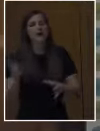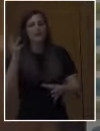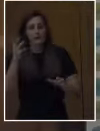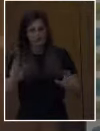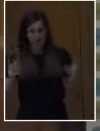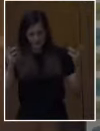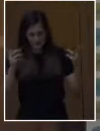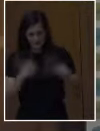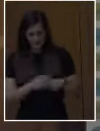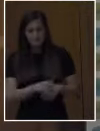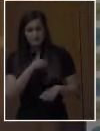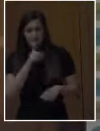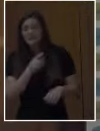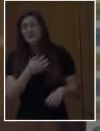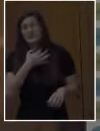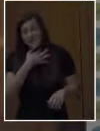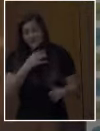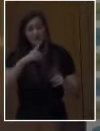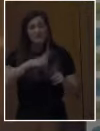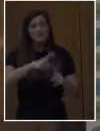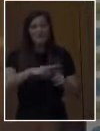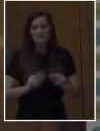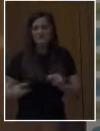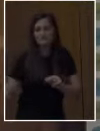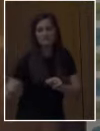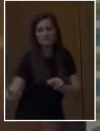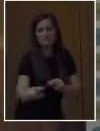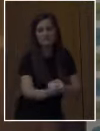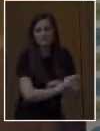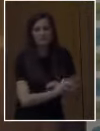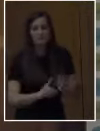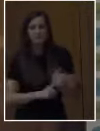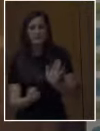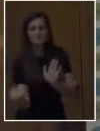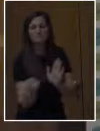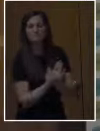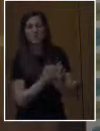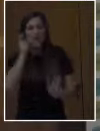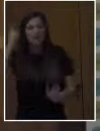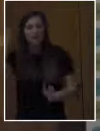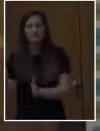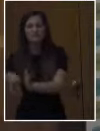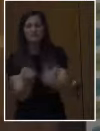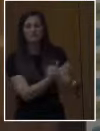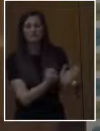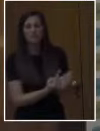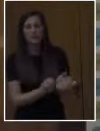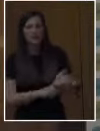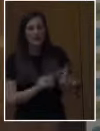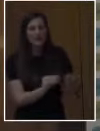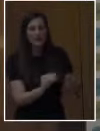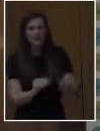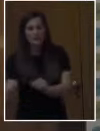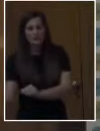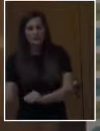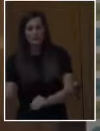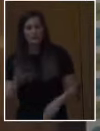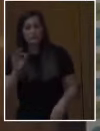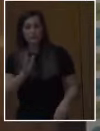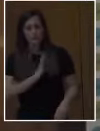επανάσταση επιτάσσει τυποποίηση, επιτάσσει πιστοποίηση της γνώσης, επιτάσσει κατάρτιση, έτσι ώστε αυτός που θα βγει από το εκπαιδευτικό